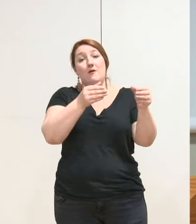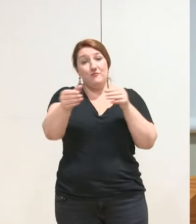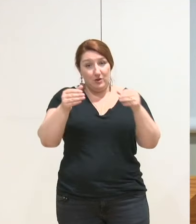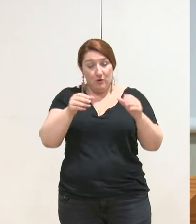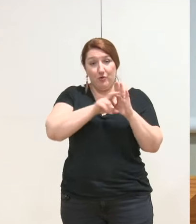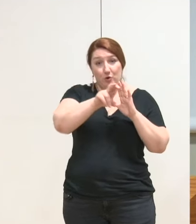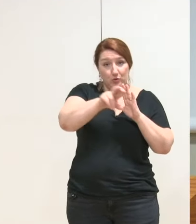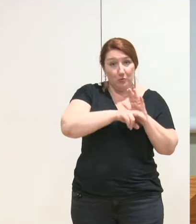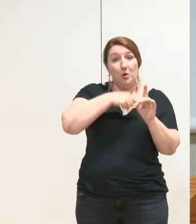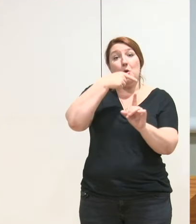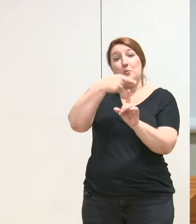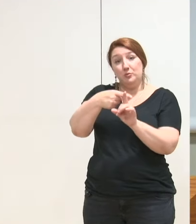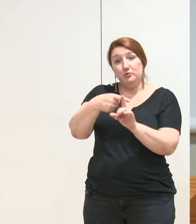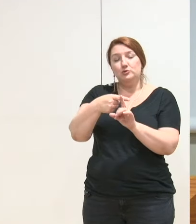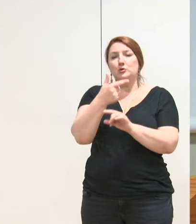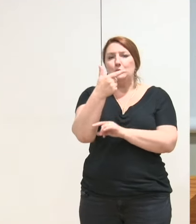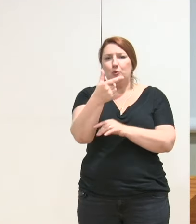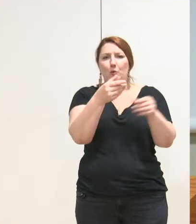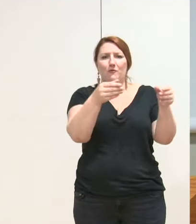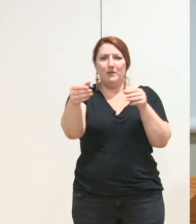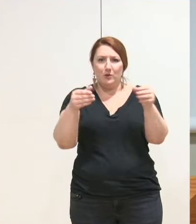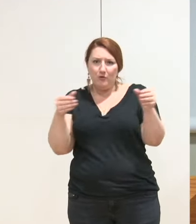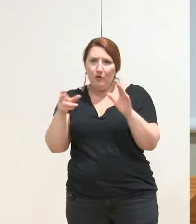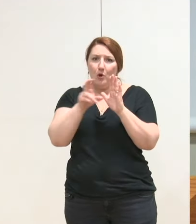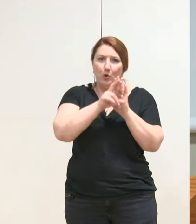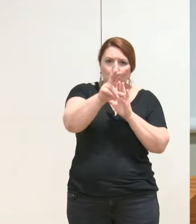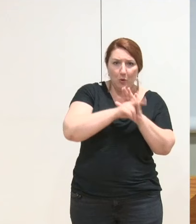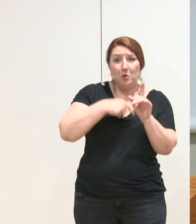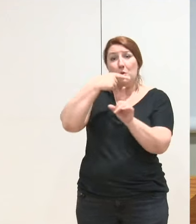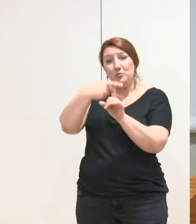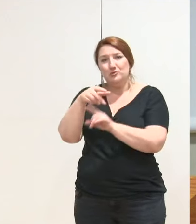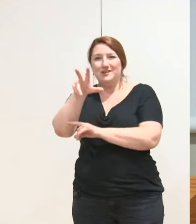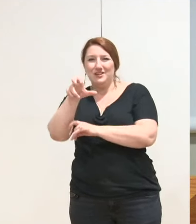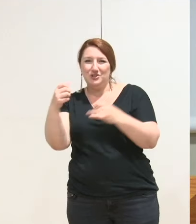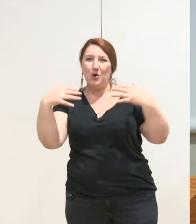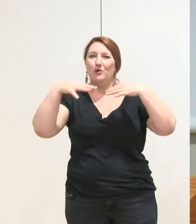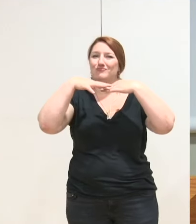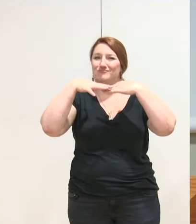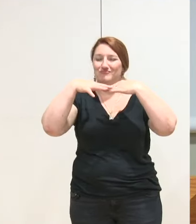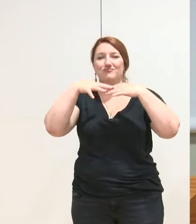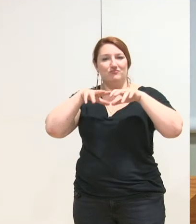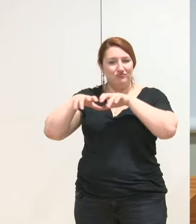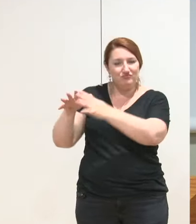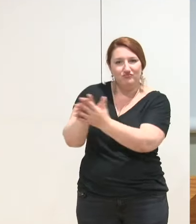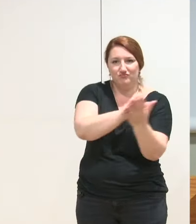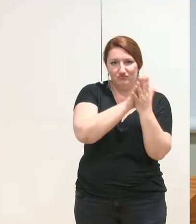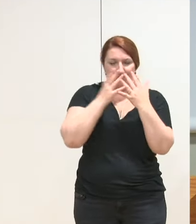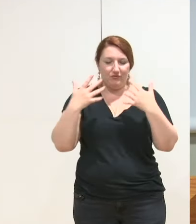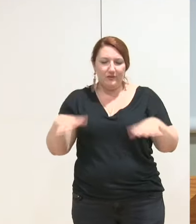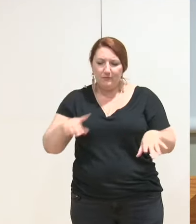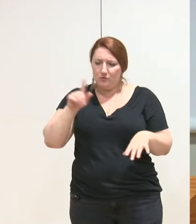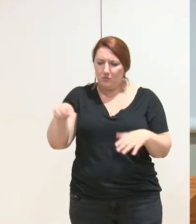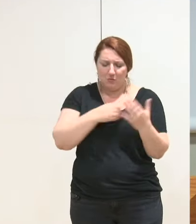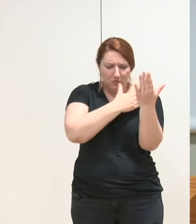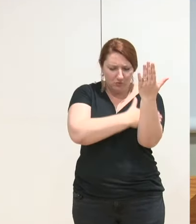et sur les deux villes-neuves de Grenoble et deschirol euh le cahier d'acteur des habitants euh devait être validé